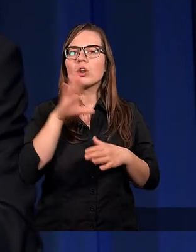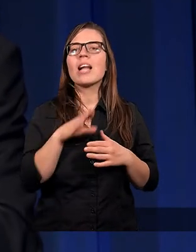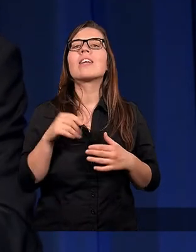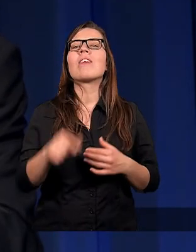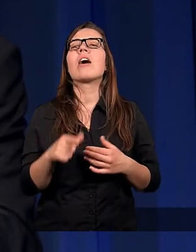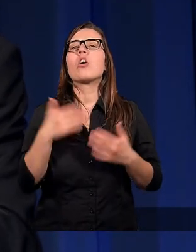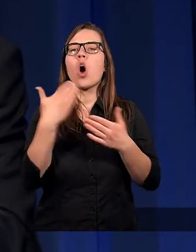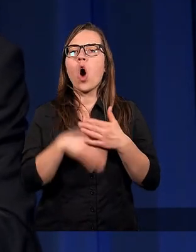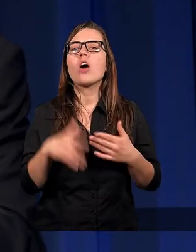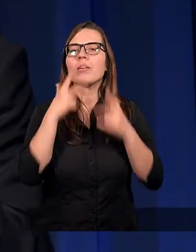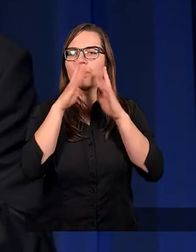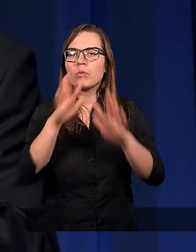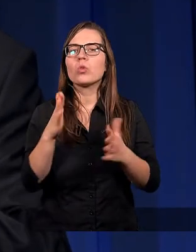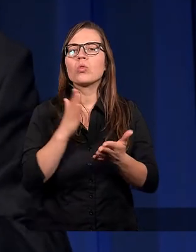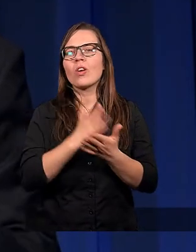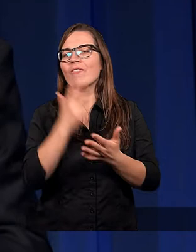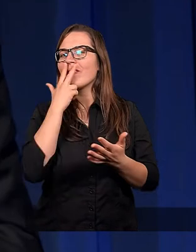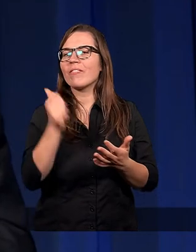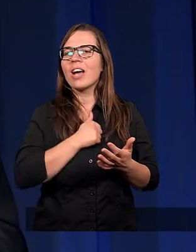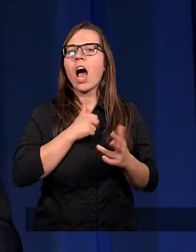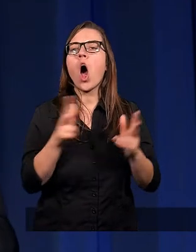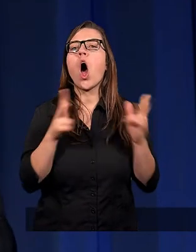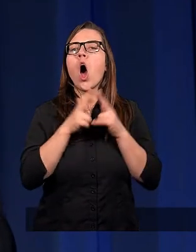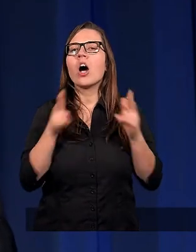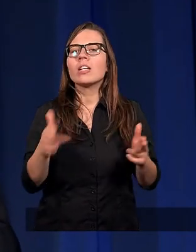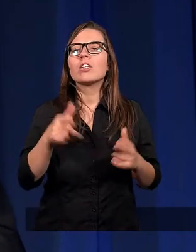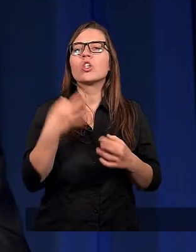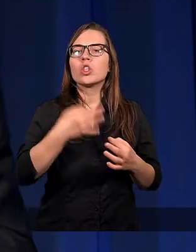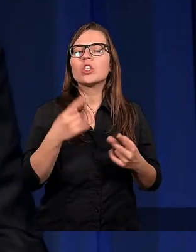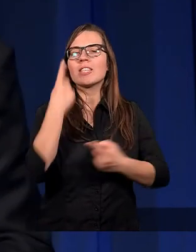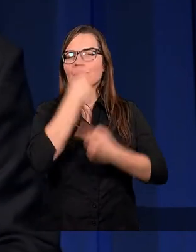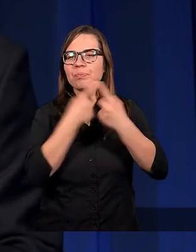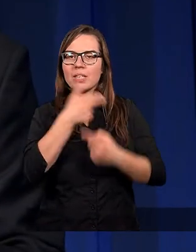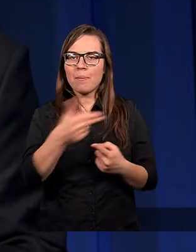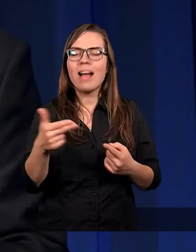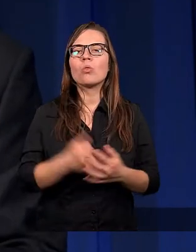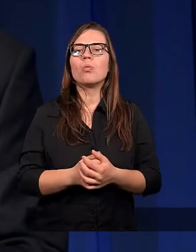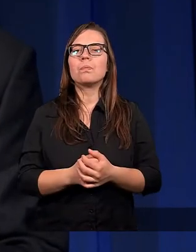to prawdopodobnie macie już wyraźnie określony kierunek naszego dzisiejszego rozważania.